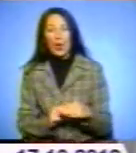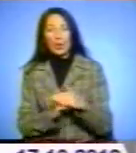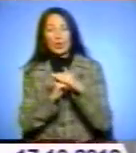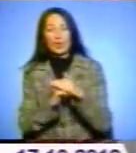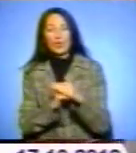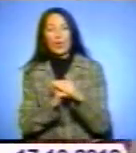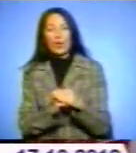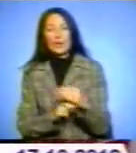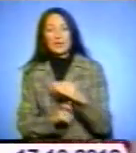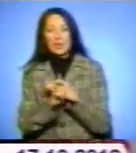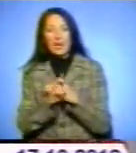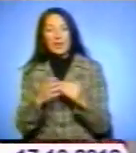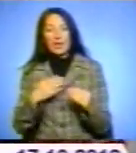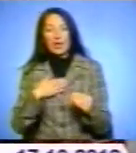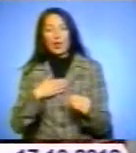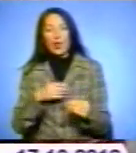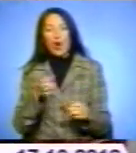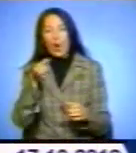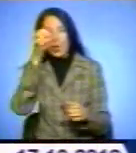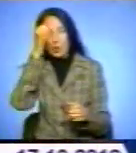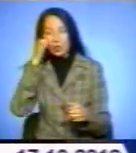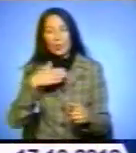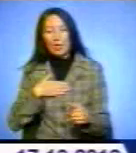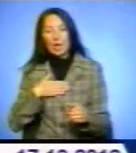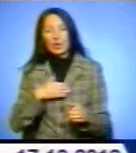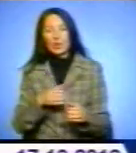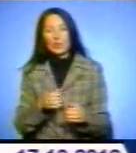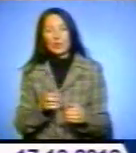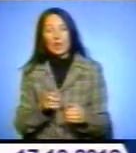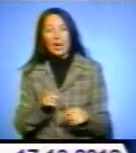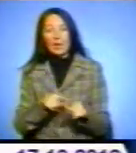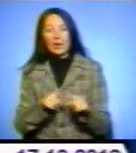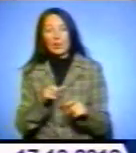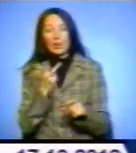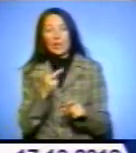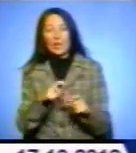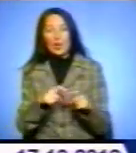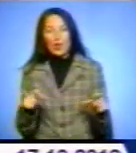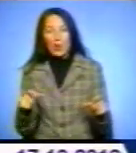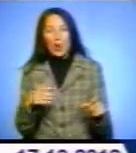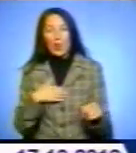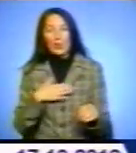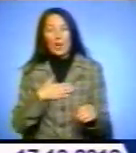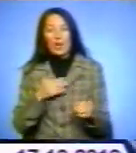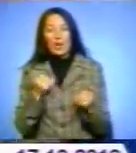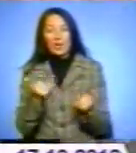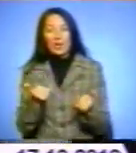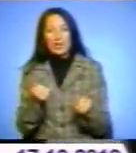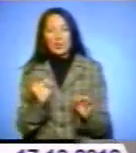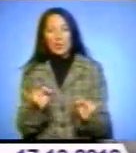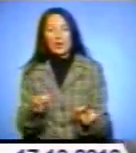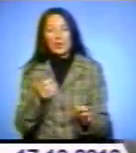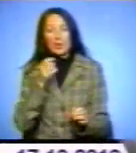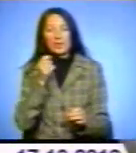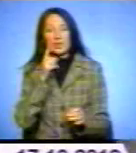цитадель нашу розуму, нашу рідну третю школу. На ярмарку для мене справжнє свято смаку. Мені